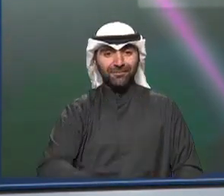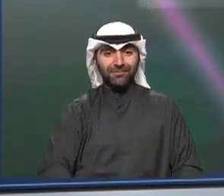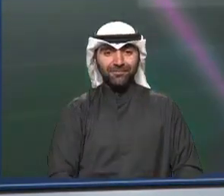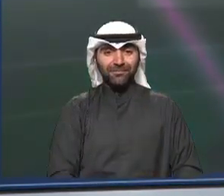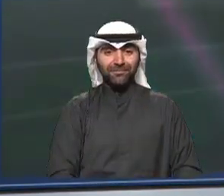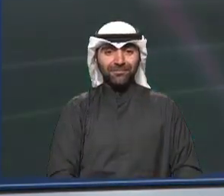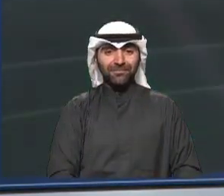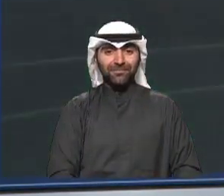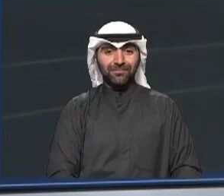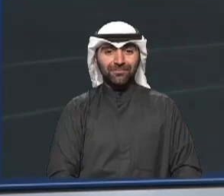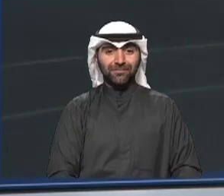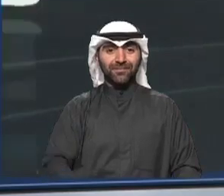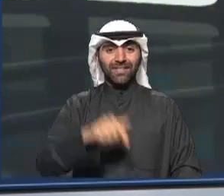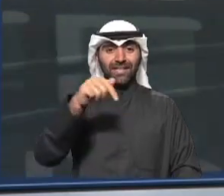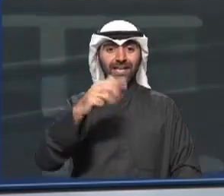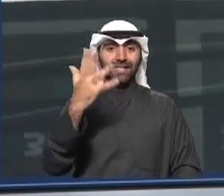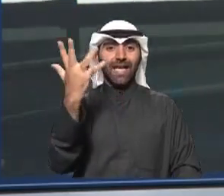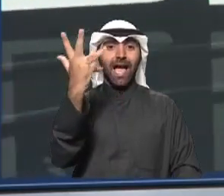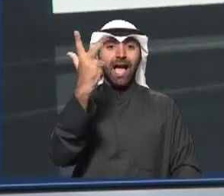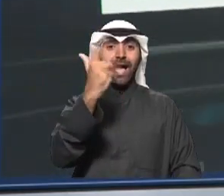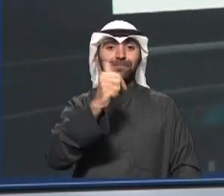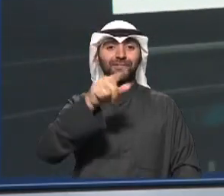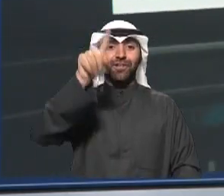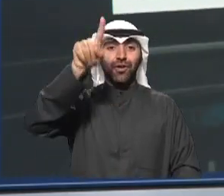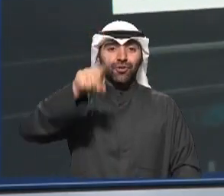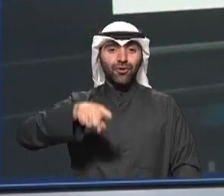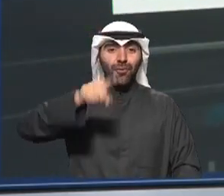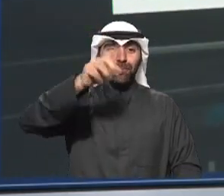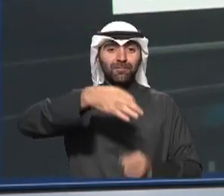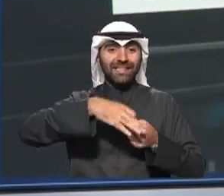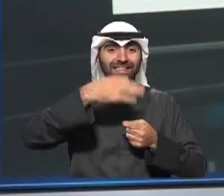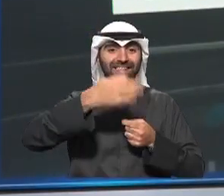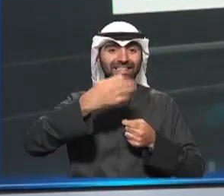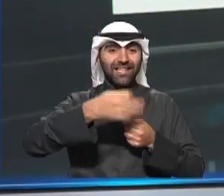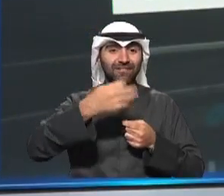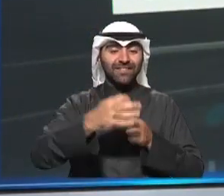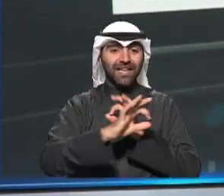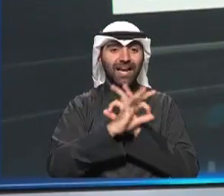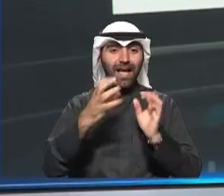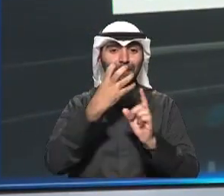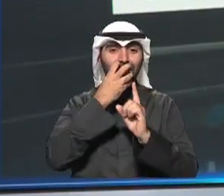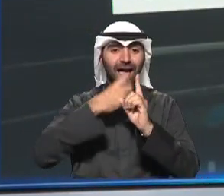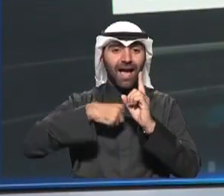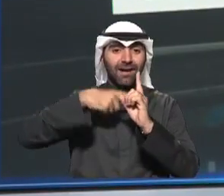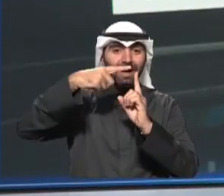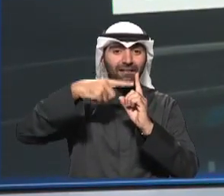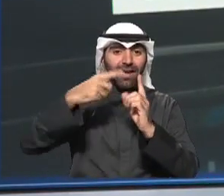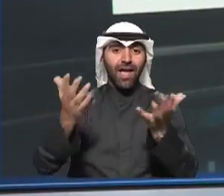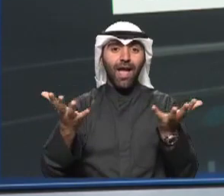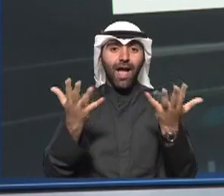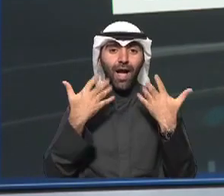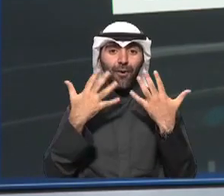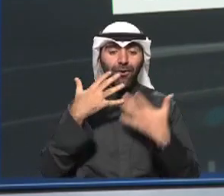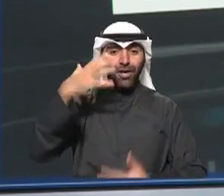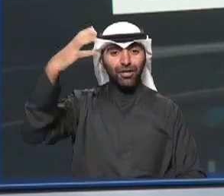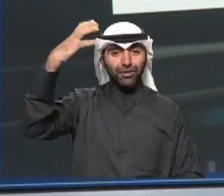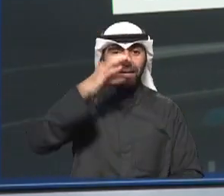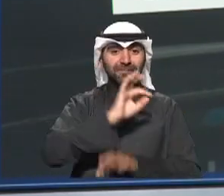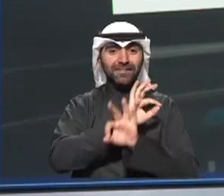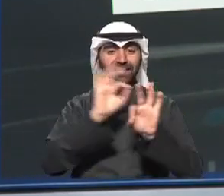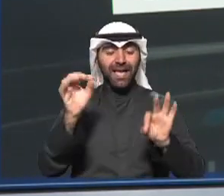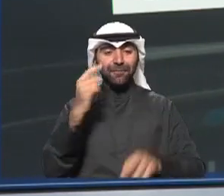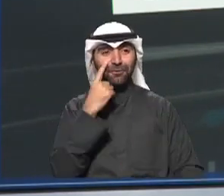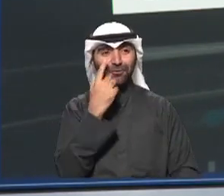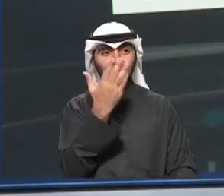5:36. أما بالنسبة للطقس المتوقع في مدينة الكويت خلال الأيام الخمسة المقبلة، استمرار الأجواء المشمسة مع سماء صافية خالية